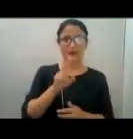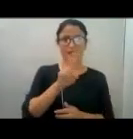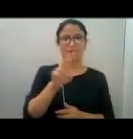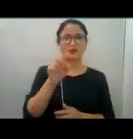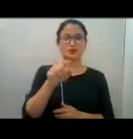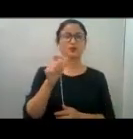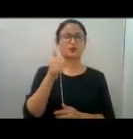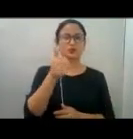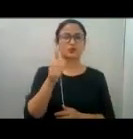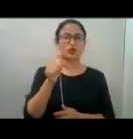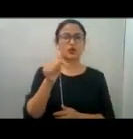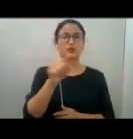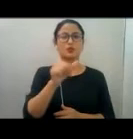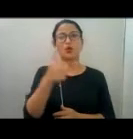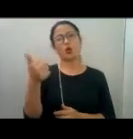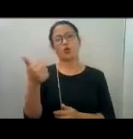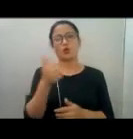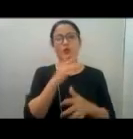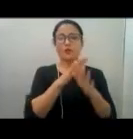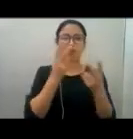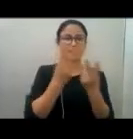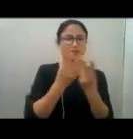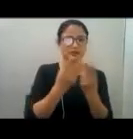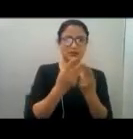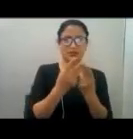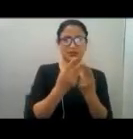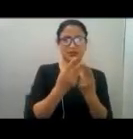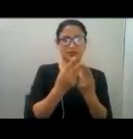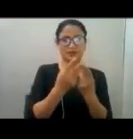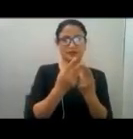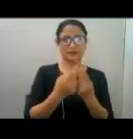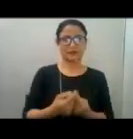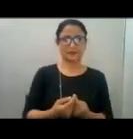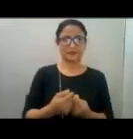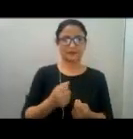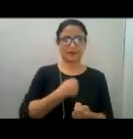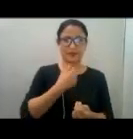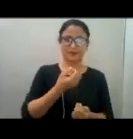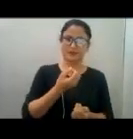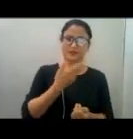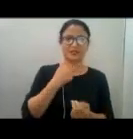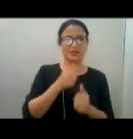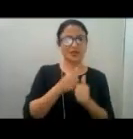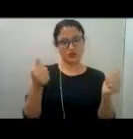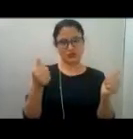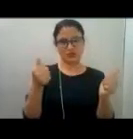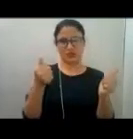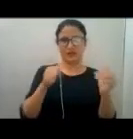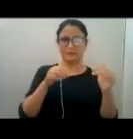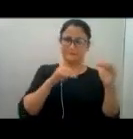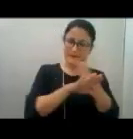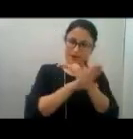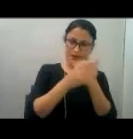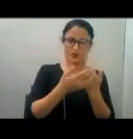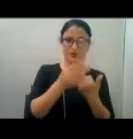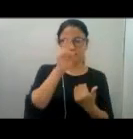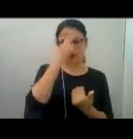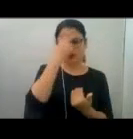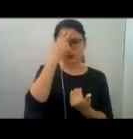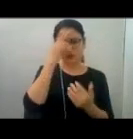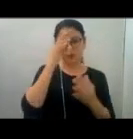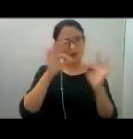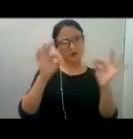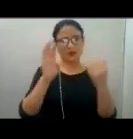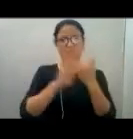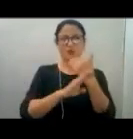22.6% चाहिँ अन्य खालको विवाह भनेको अब आफू खुसी गएको अथवा भागेको विभिन्न